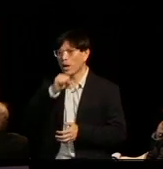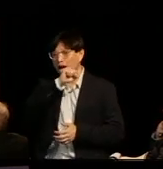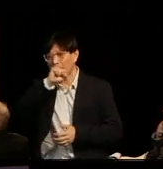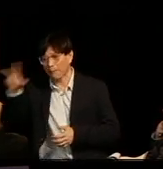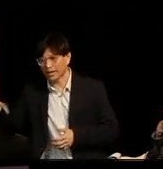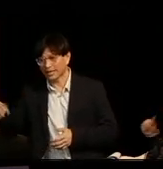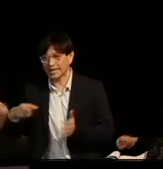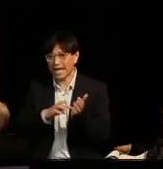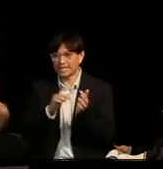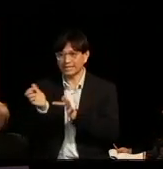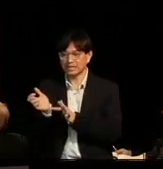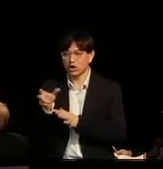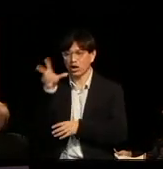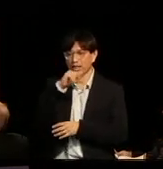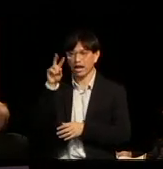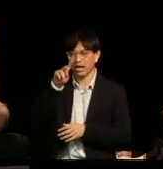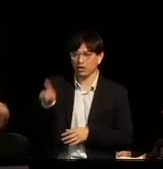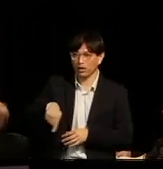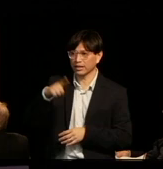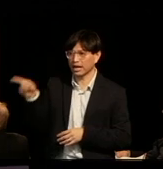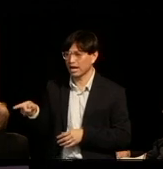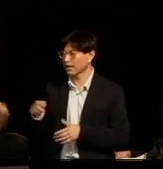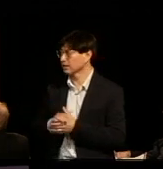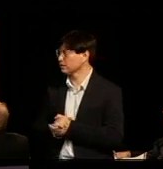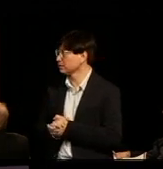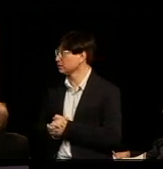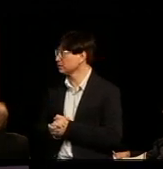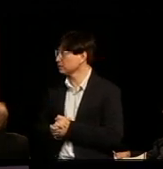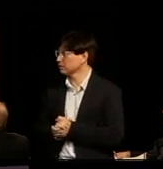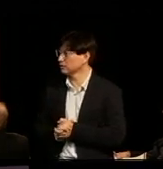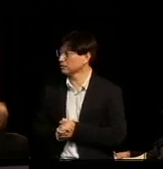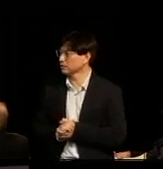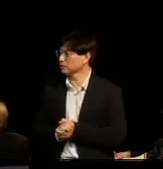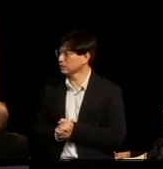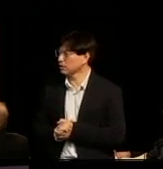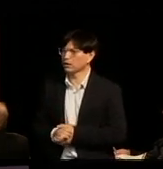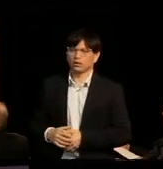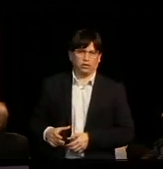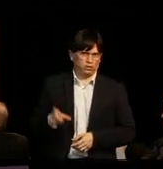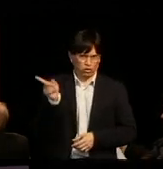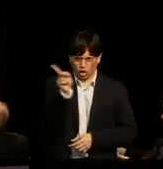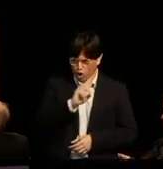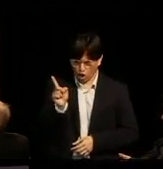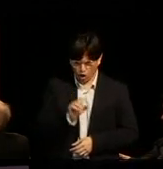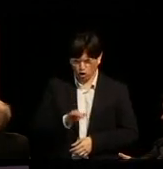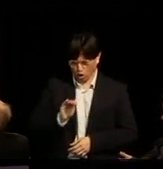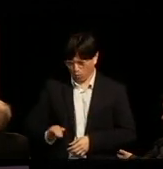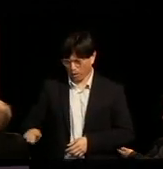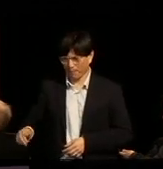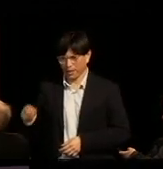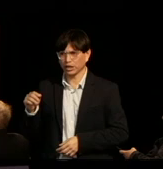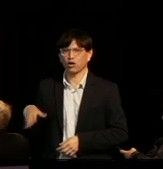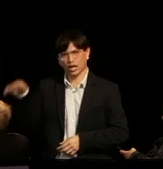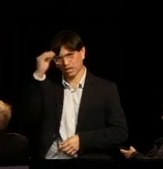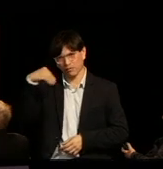l'altro Questa è una responsabilità nostra di catechisti non è il bambino che deve imparare la mia lingua sono io che devo imparare la